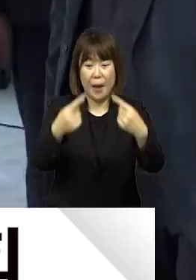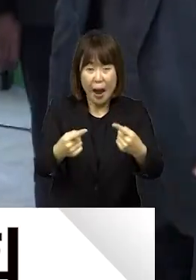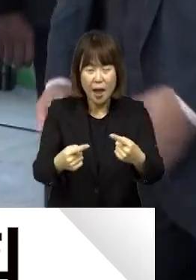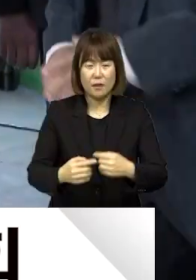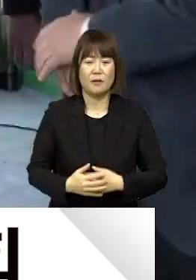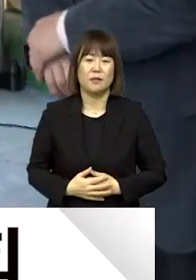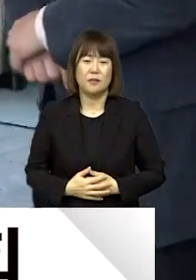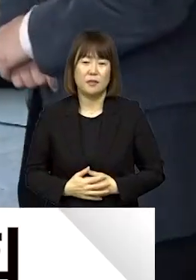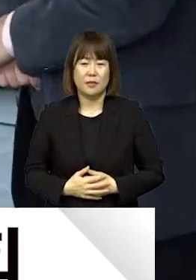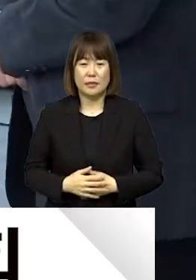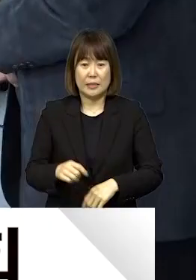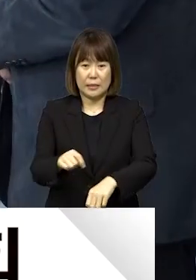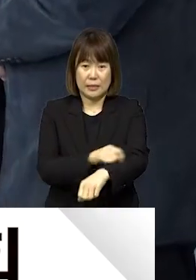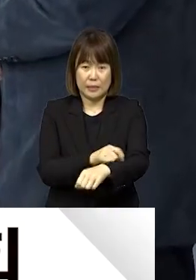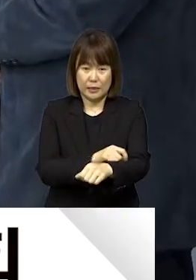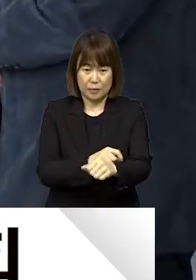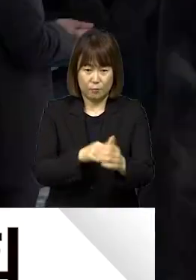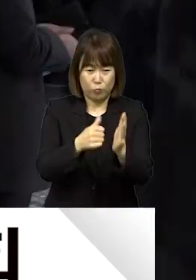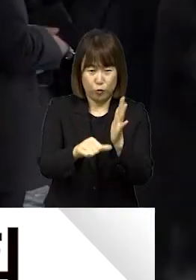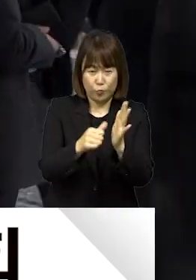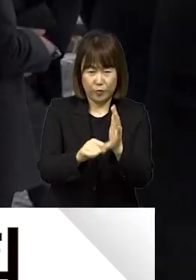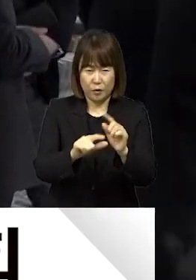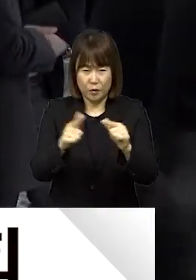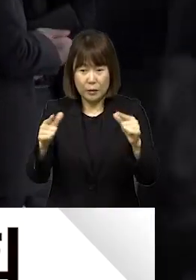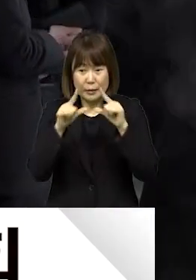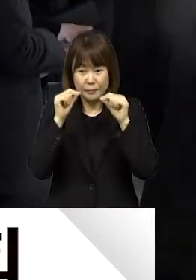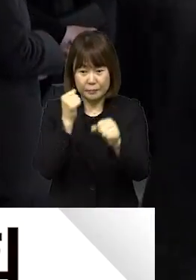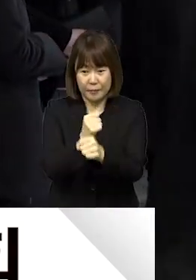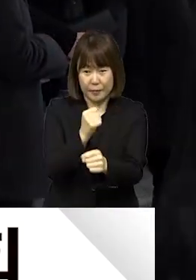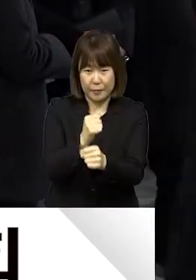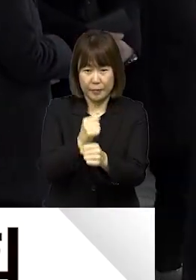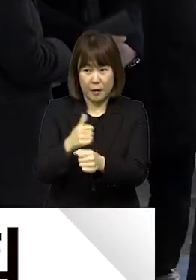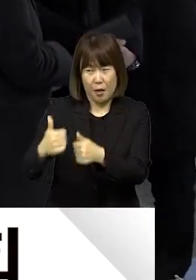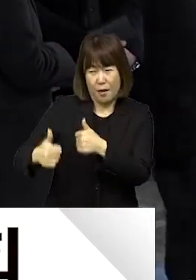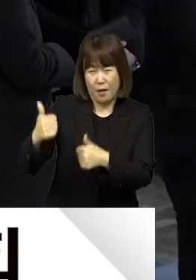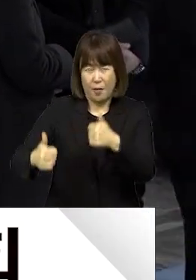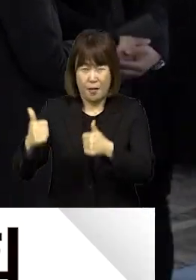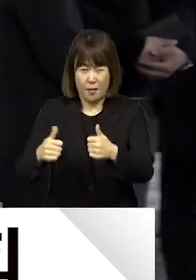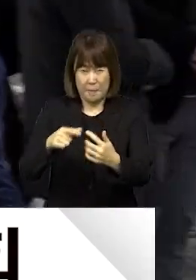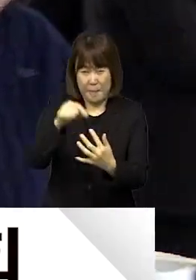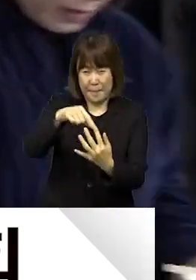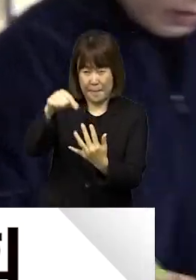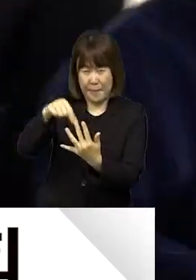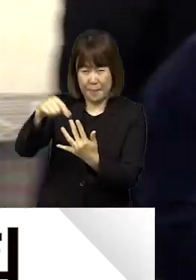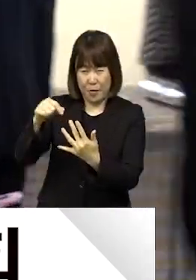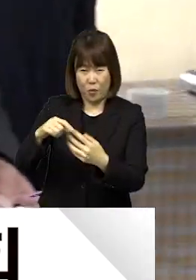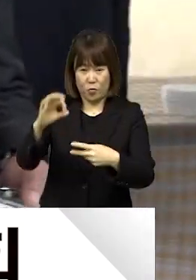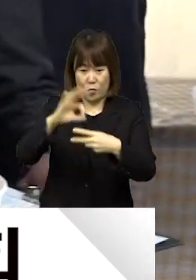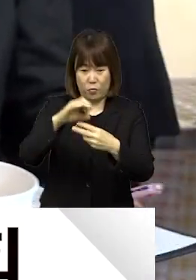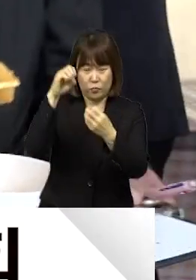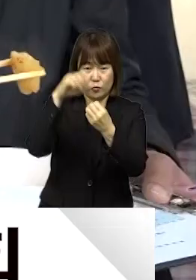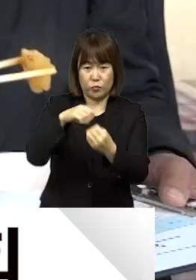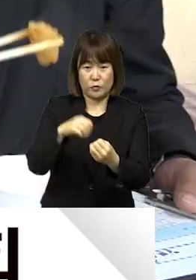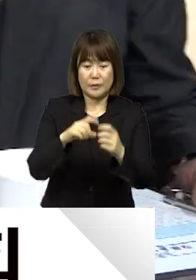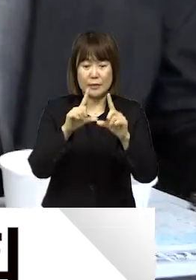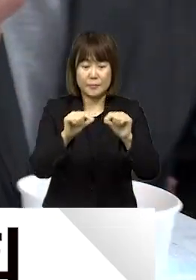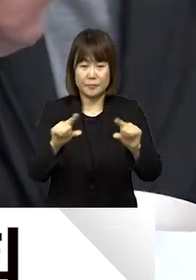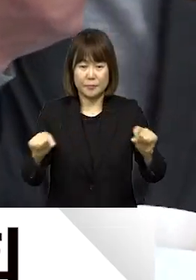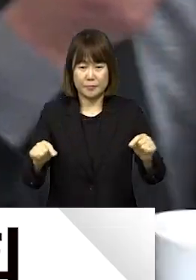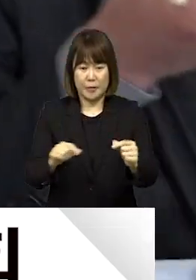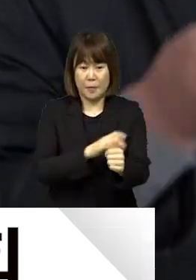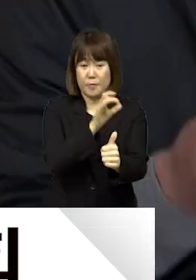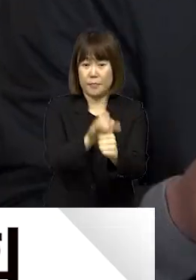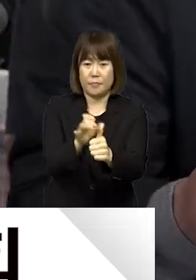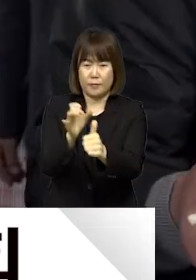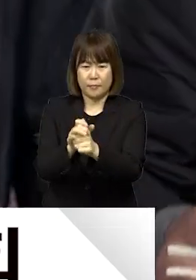음식업소가 참가해 미나리 등 지역 특산물을 이용한 음식을 만들어 경연을 펼치고 선정된 음식은